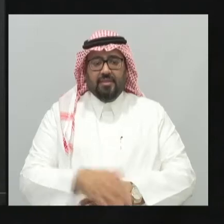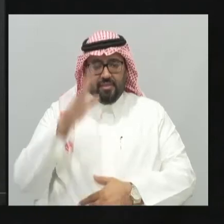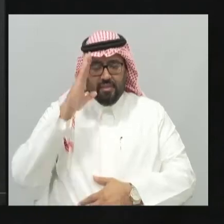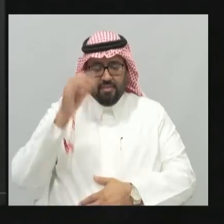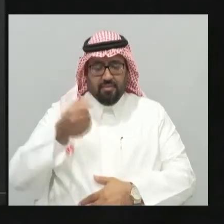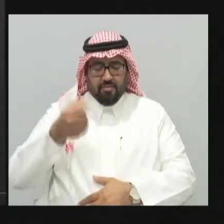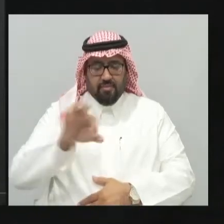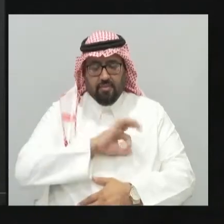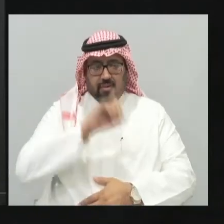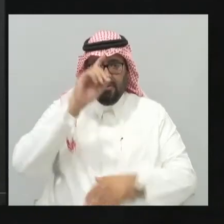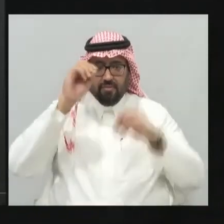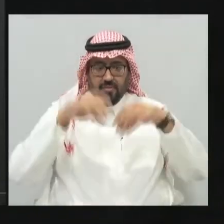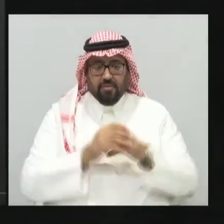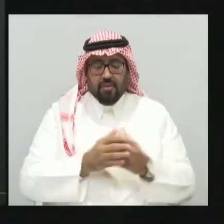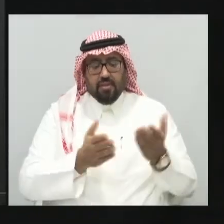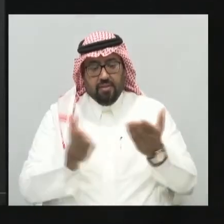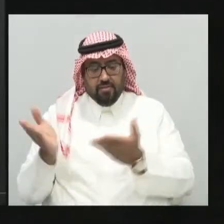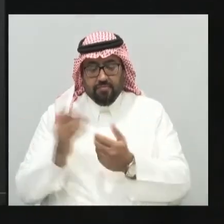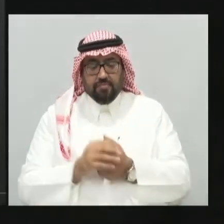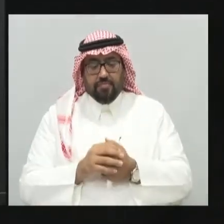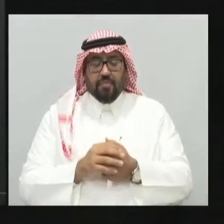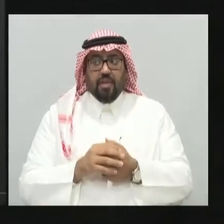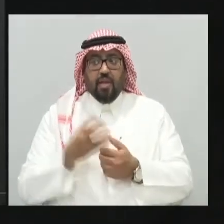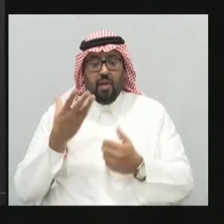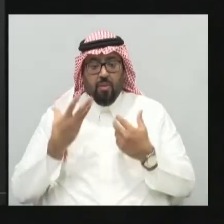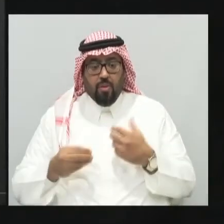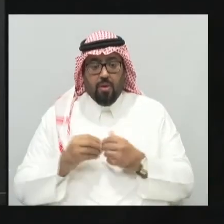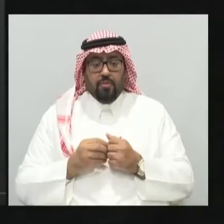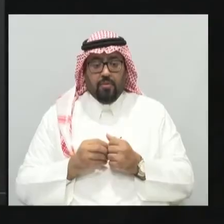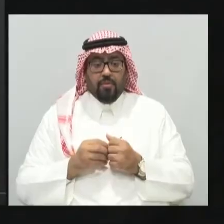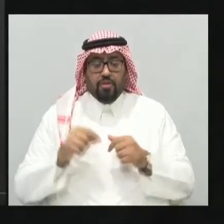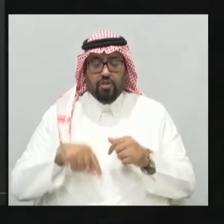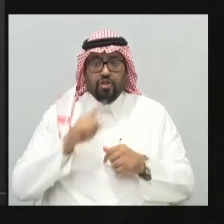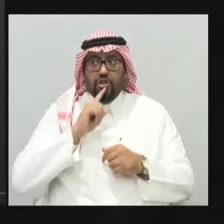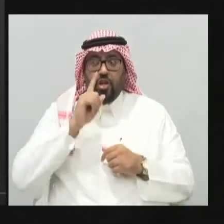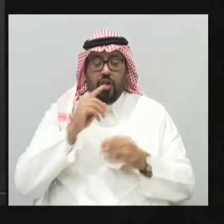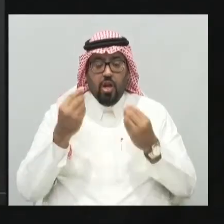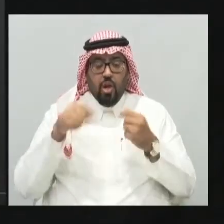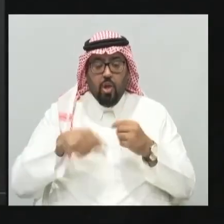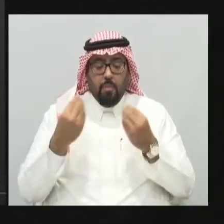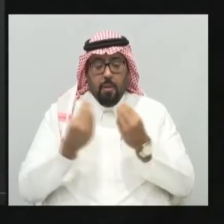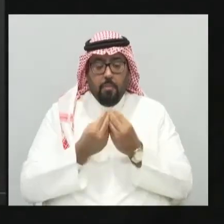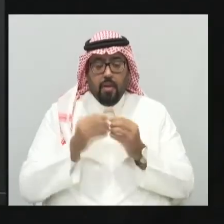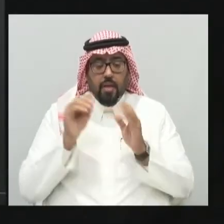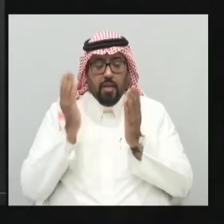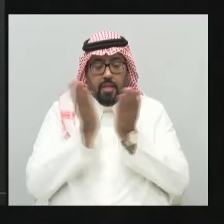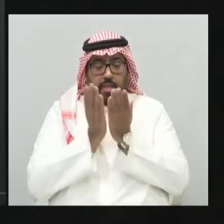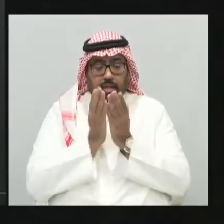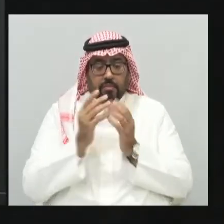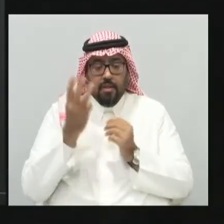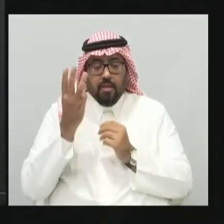السلام عليكم ورحمه الله وبركاته حياكم الله يا اعزائي ان شاء الله اليوم مع بعض عندنا الدرس